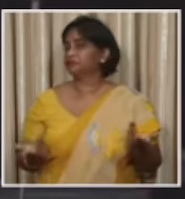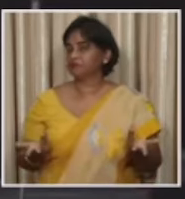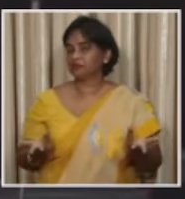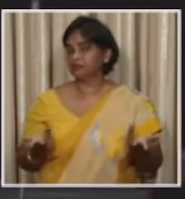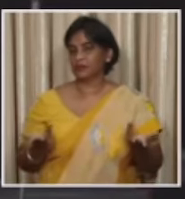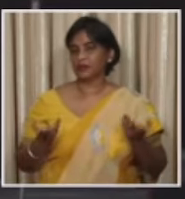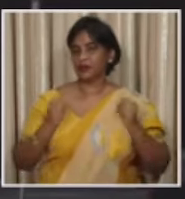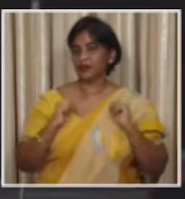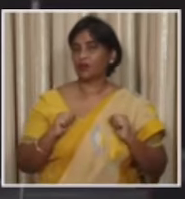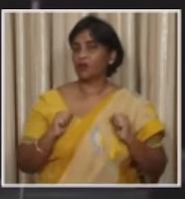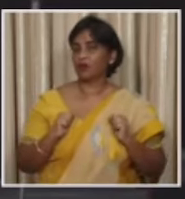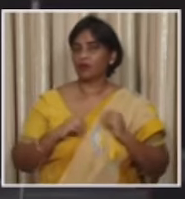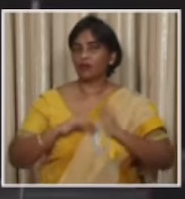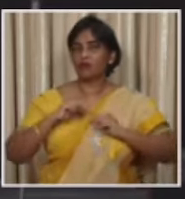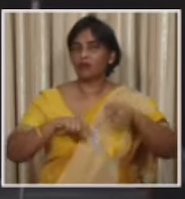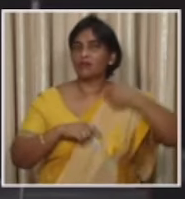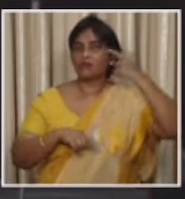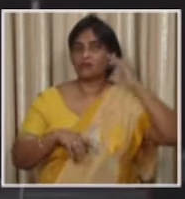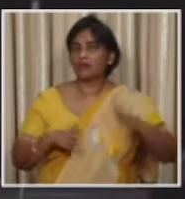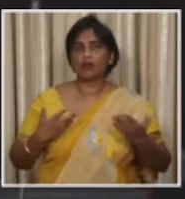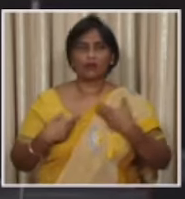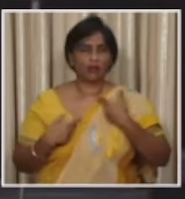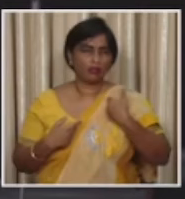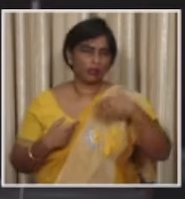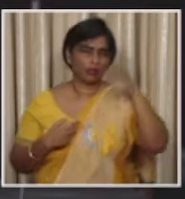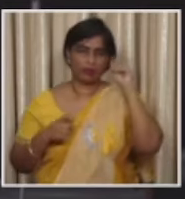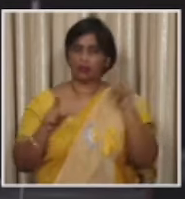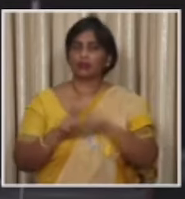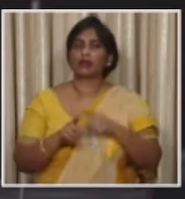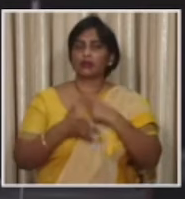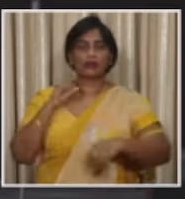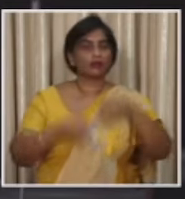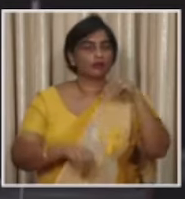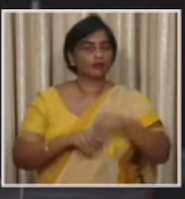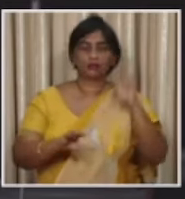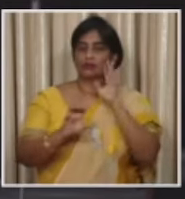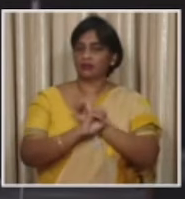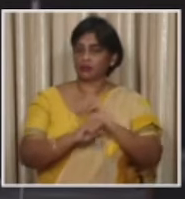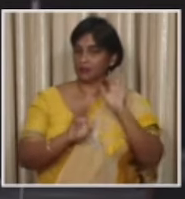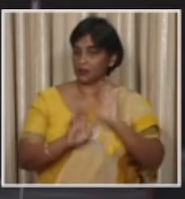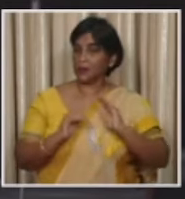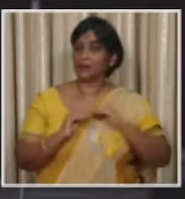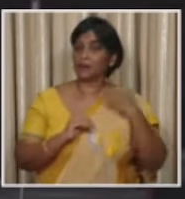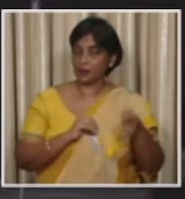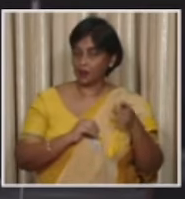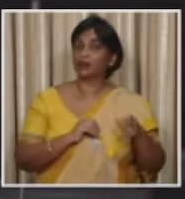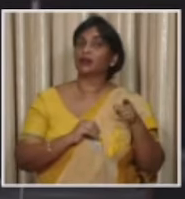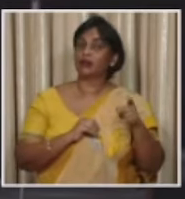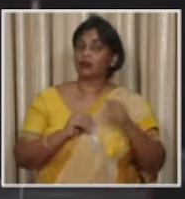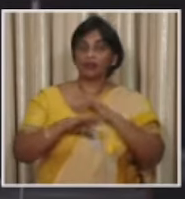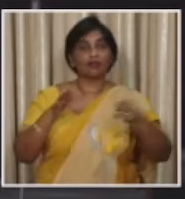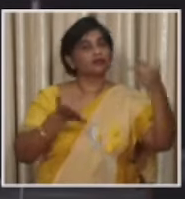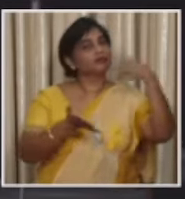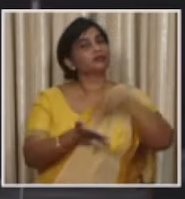කරු නියෝජ කතානායකතුමනි මේ කරන්න බලාපොරොත්තු වෙන්නේ? මට තේරෙන දේ අනුව මැතිවරණය ප්‍රකාශයට පත් කරාට පස්සේ ඒ